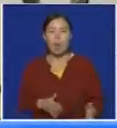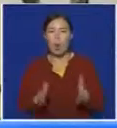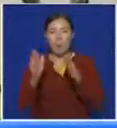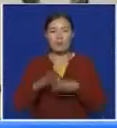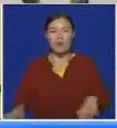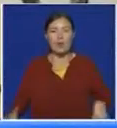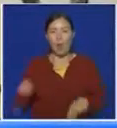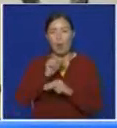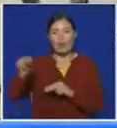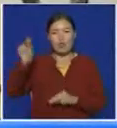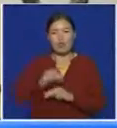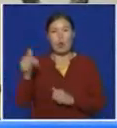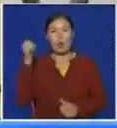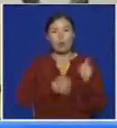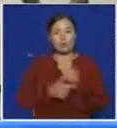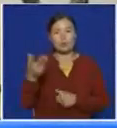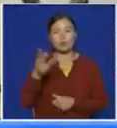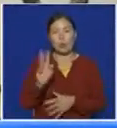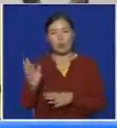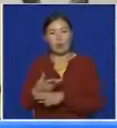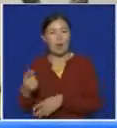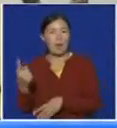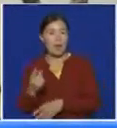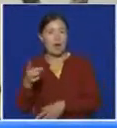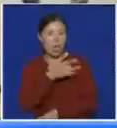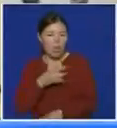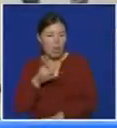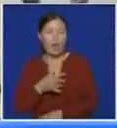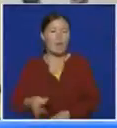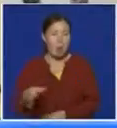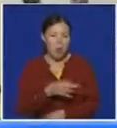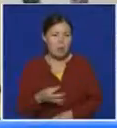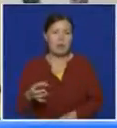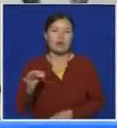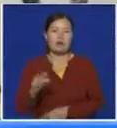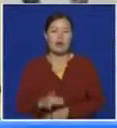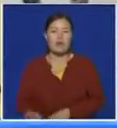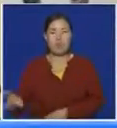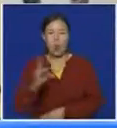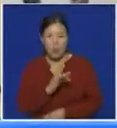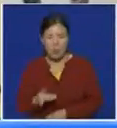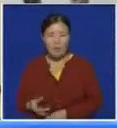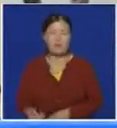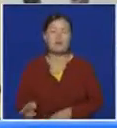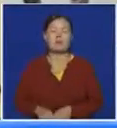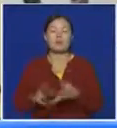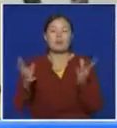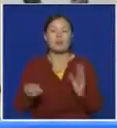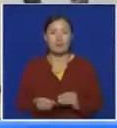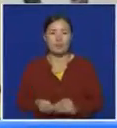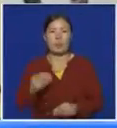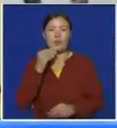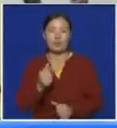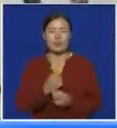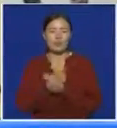детей. Конкурс состоит из 3 этапов. Первый этап – районный, областной и республиканский. Ребята очень умные, смышленые и